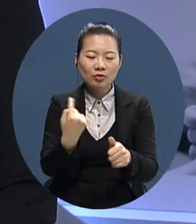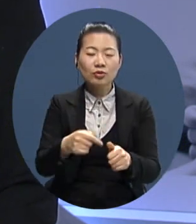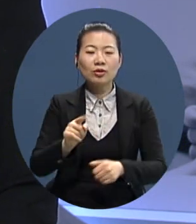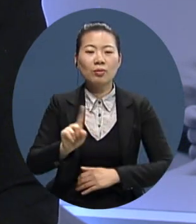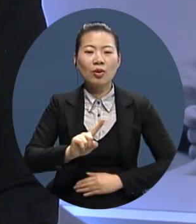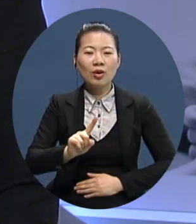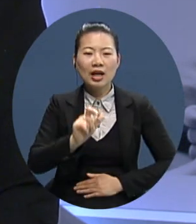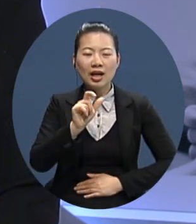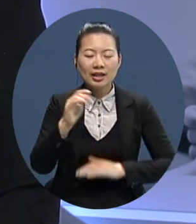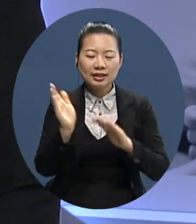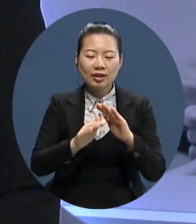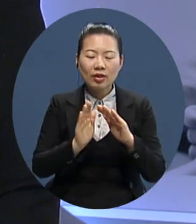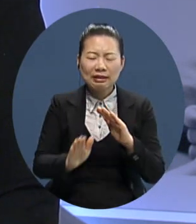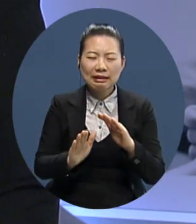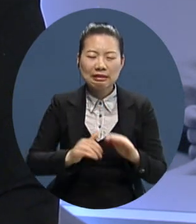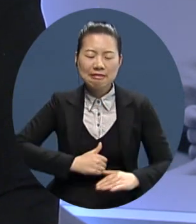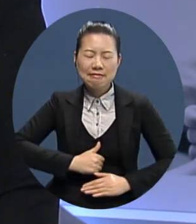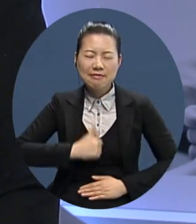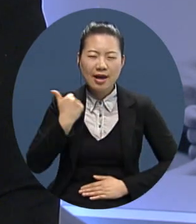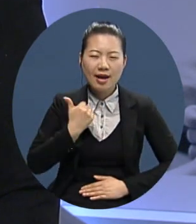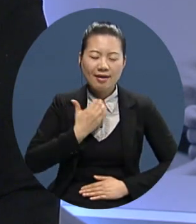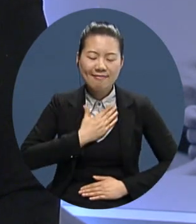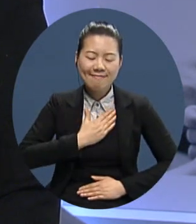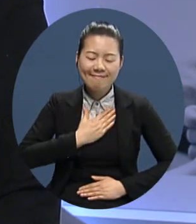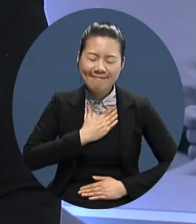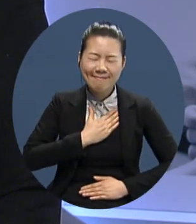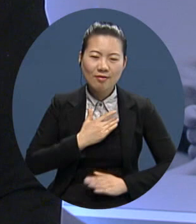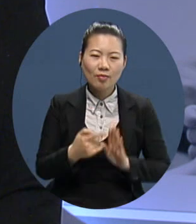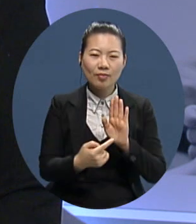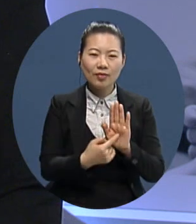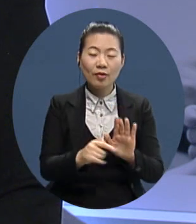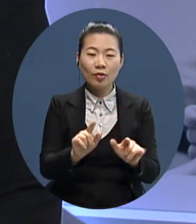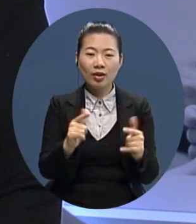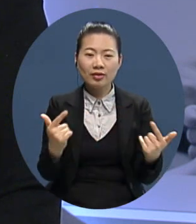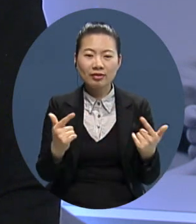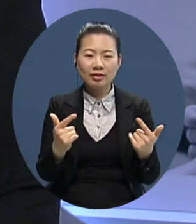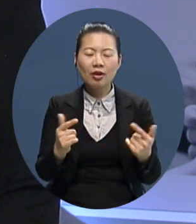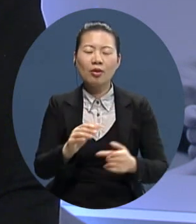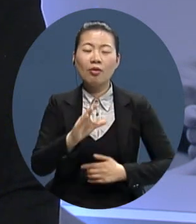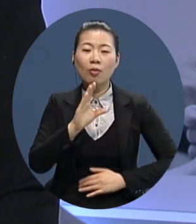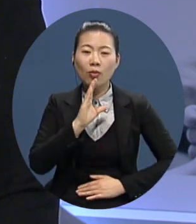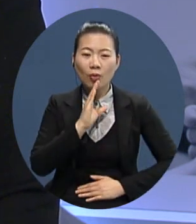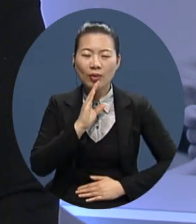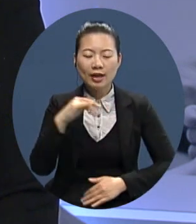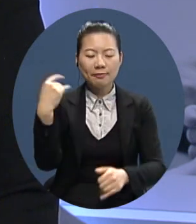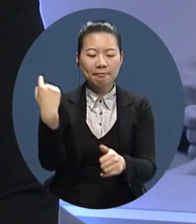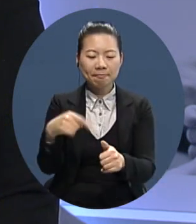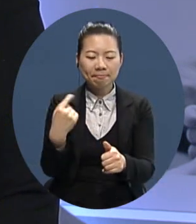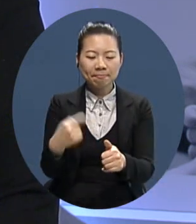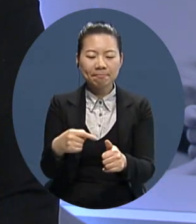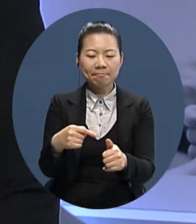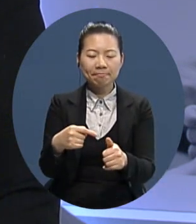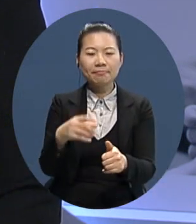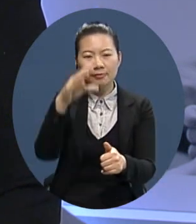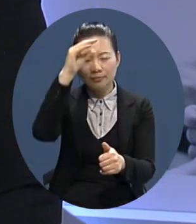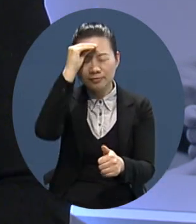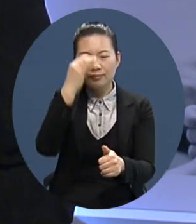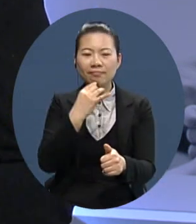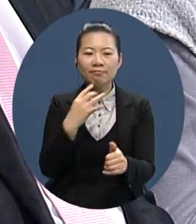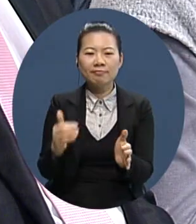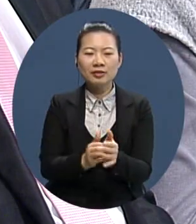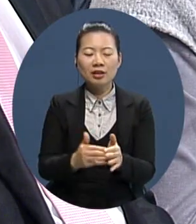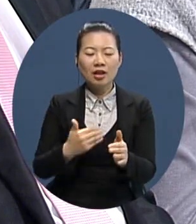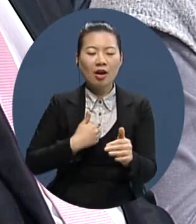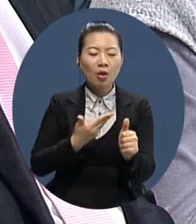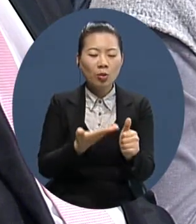훈육은 절대로 성질을 내거나 감정을 표출하는 것이 아니라 그야말로 가르침과 교육입니다. 내가